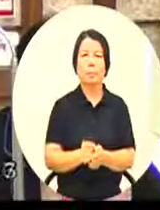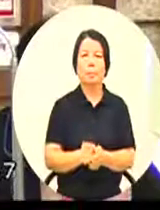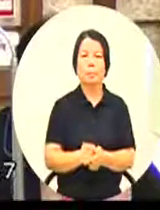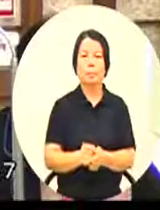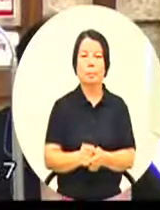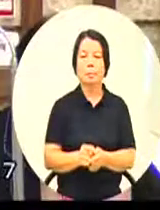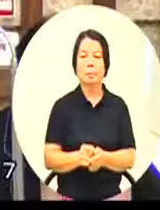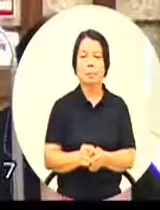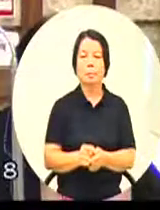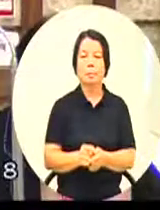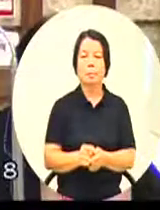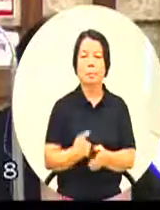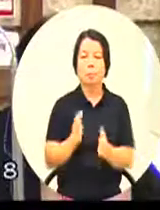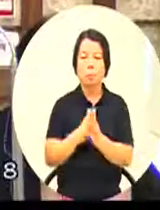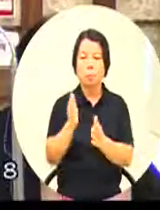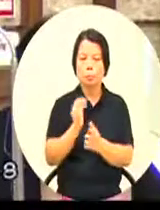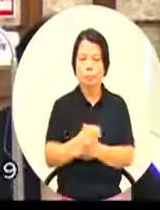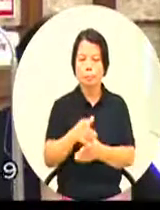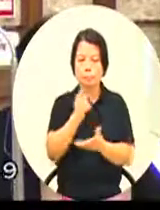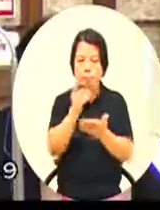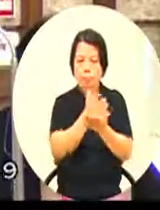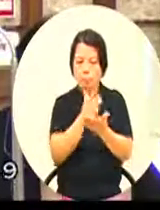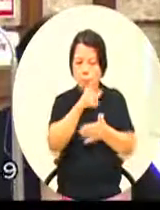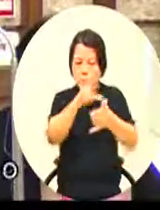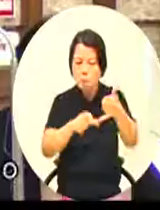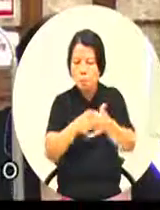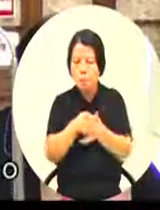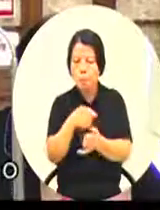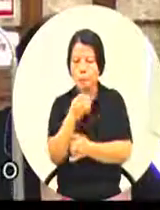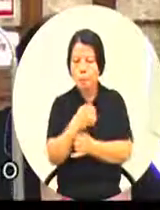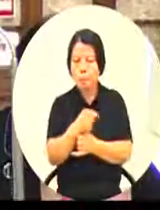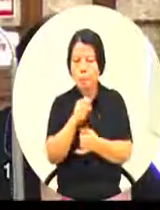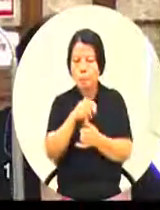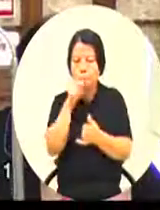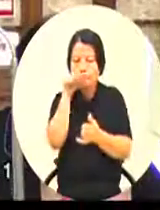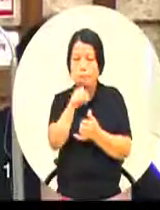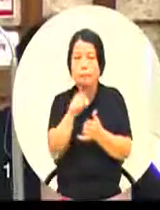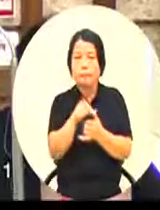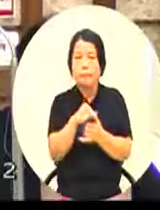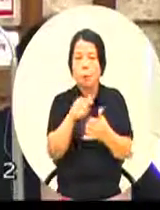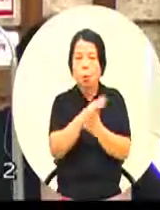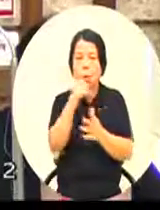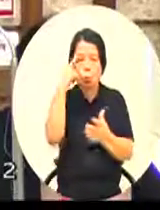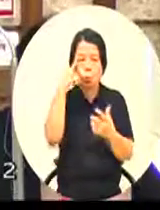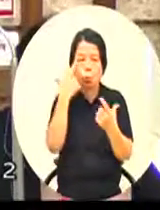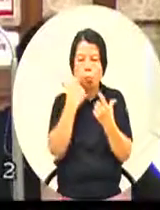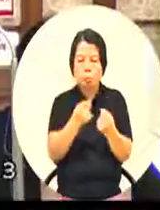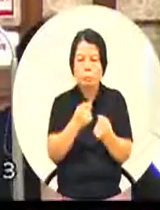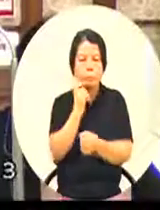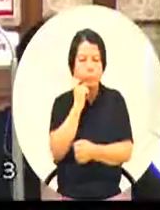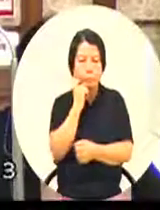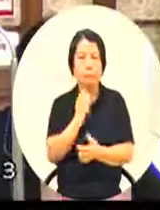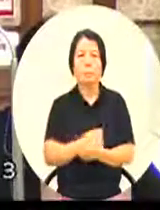锐的角度上在看这样子的一个事情上，我想很难会有一些共识啊。